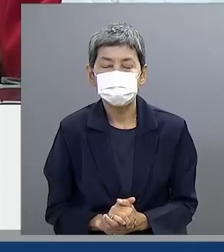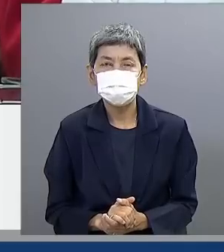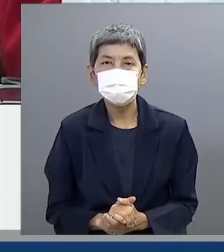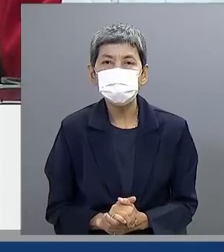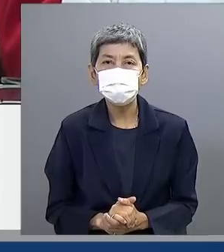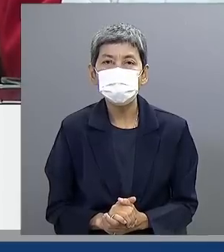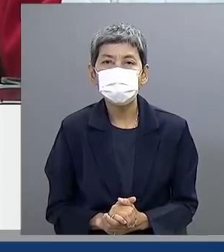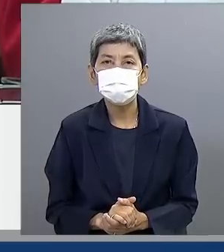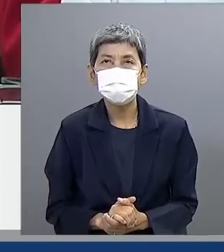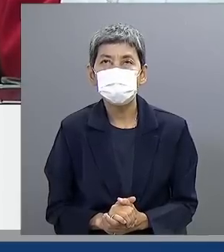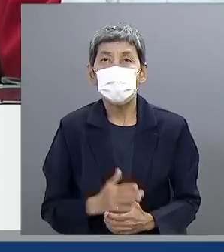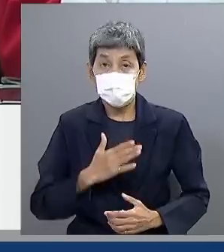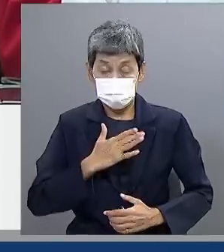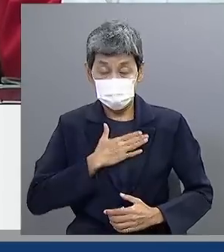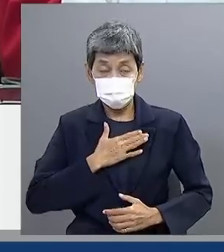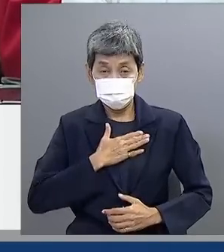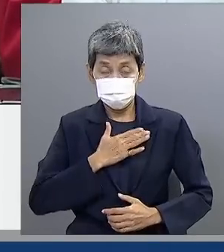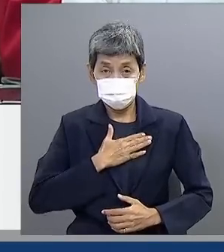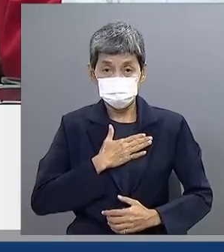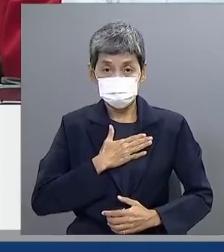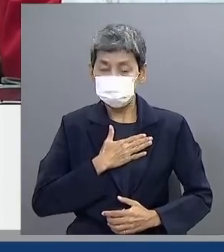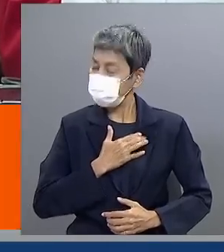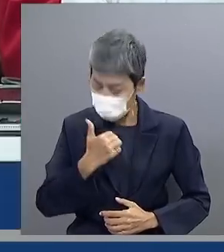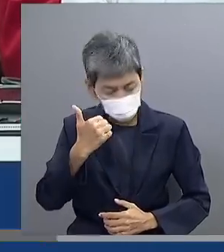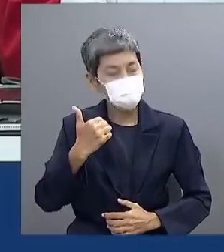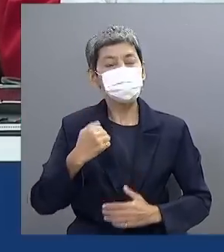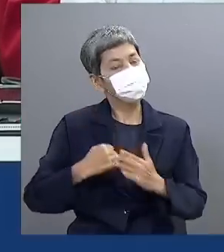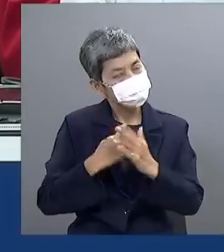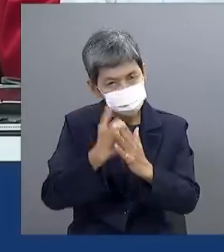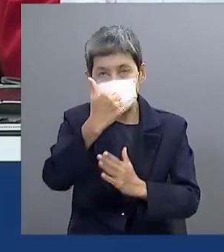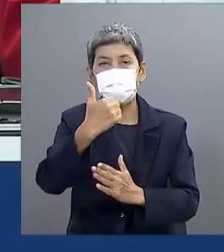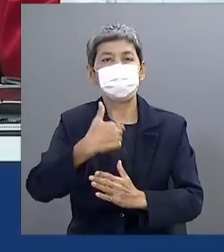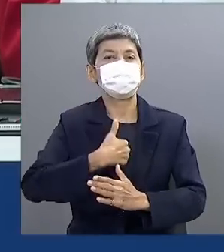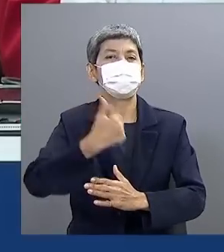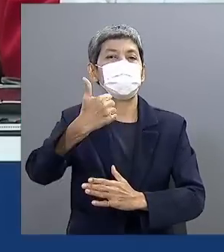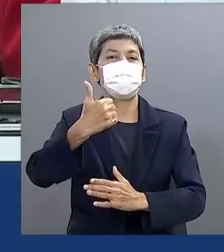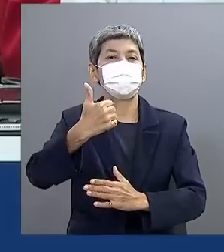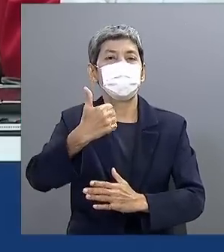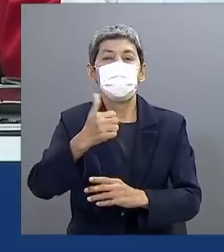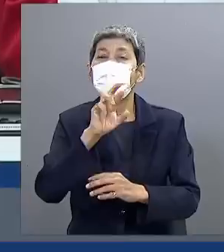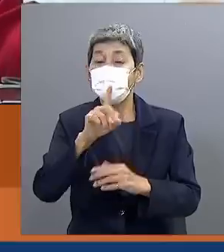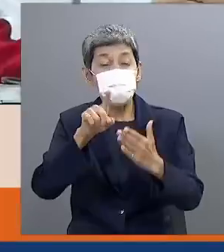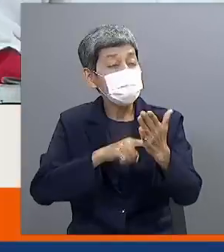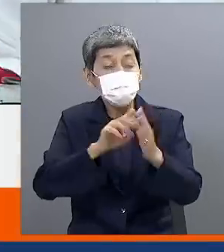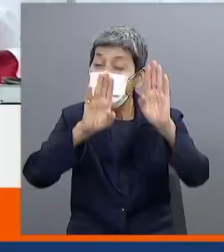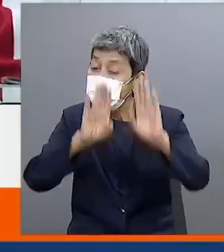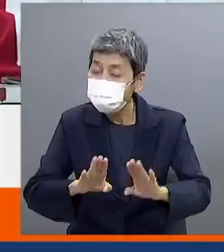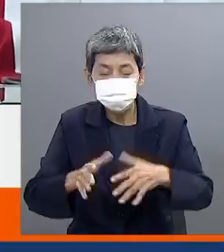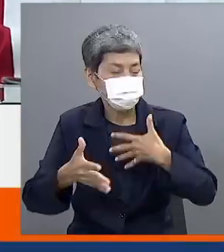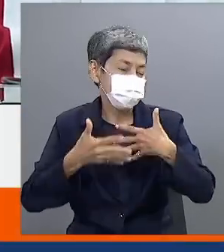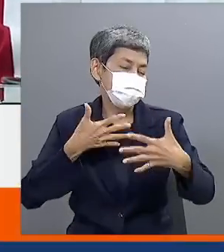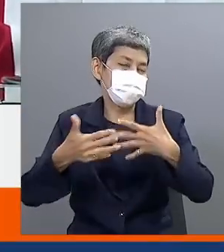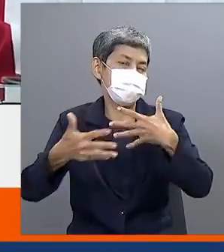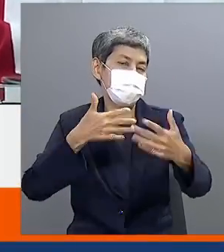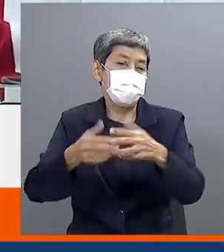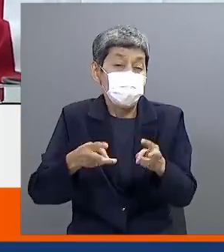เราเองไม่เคยหวั่นนะครับว่าระบบเลือกตั้งจะเป็นอย่างไรวิธีการเลือก